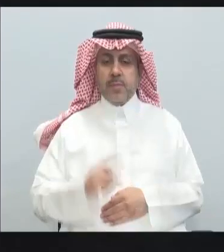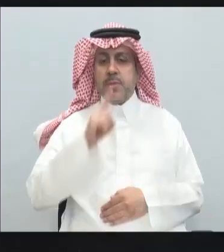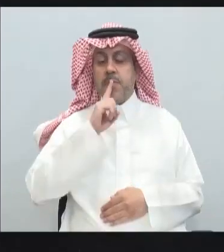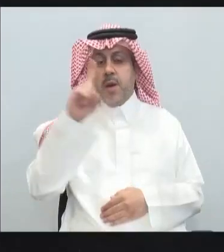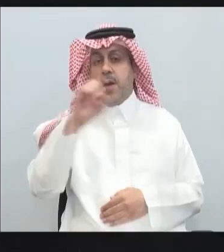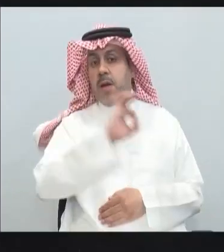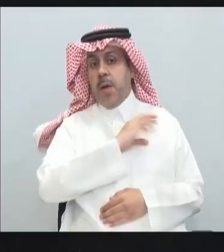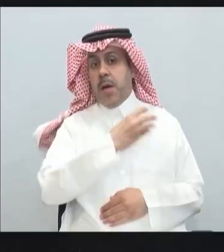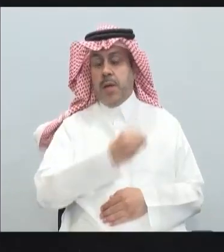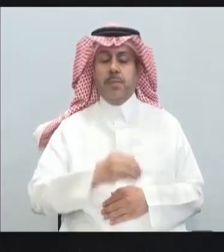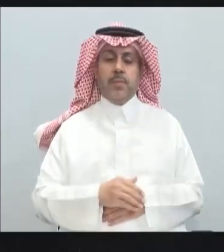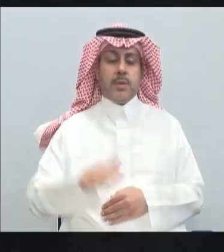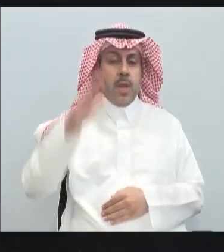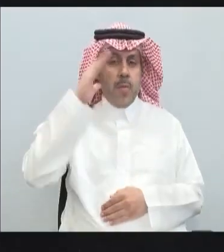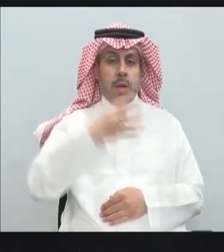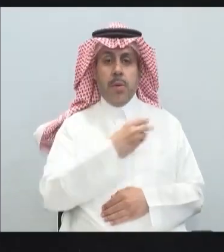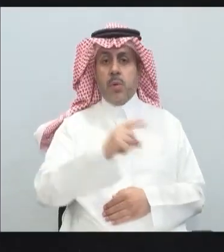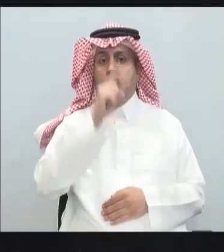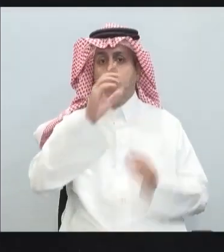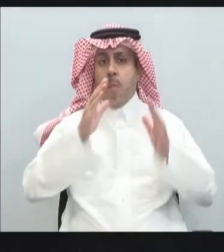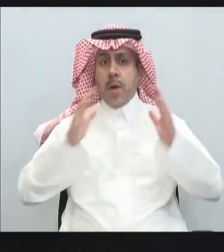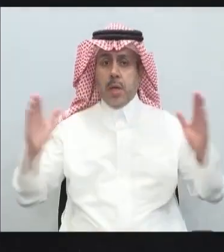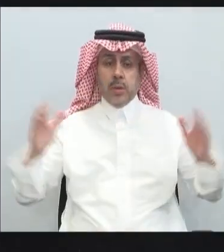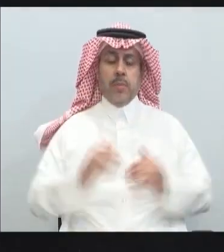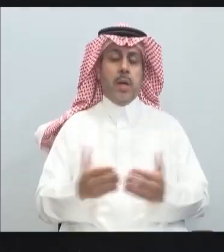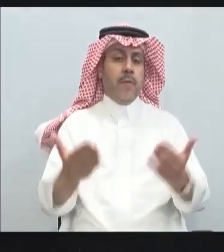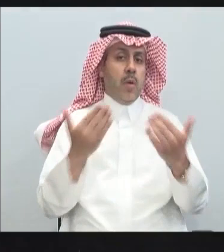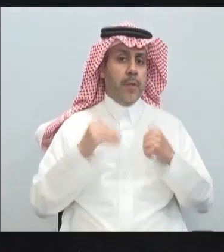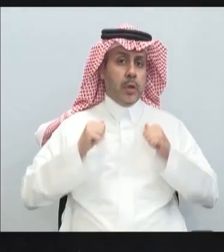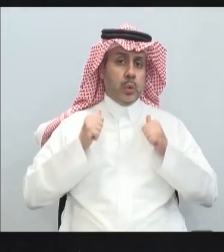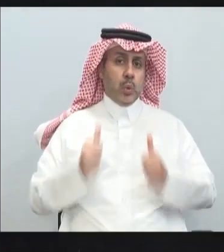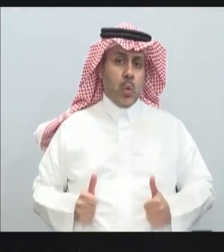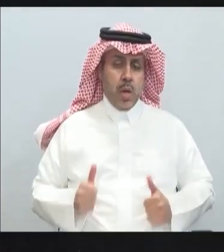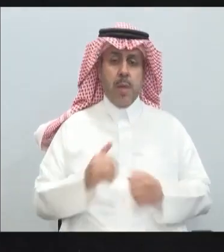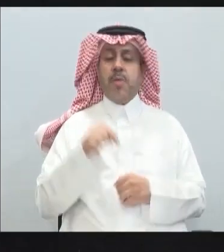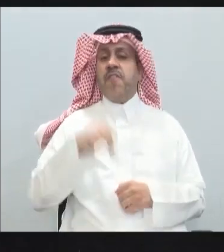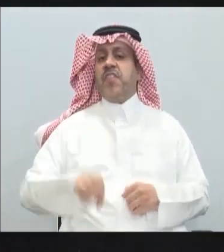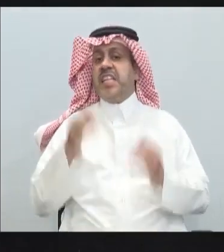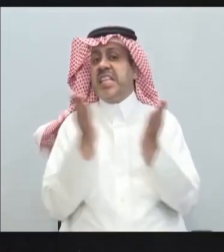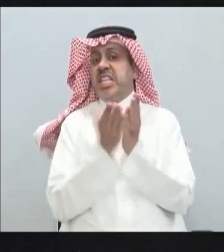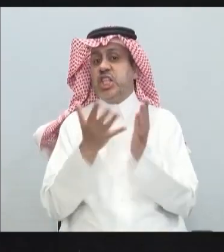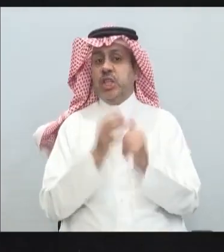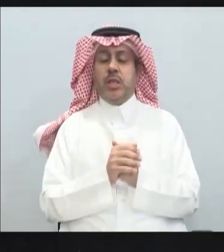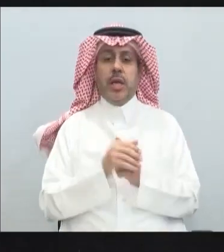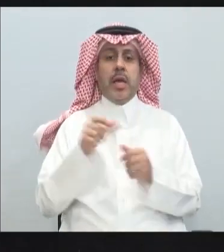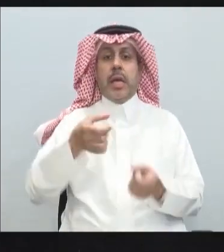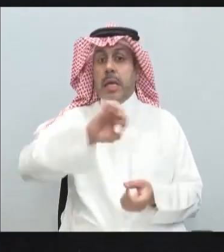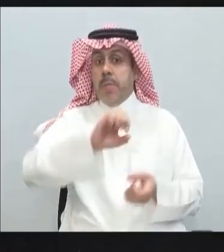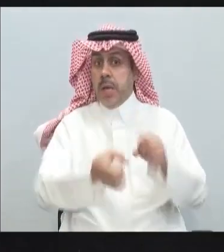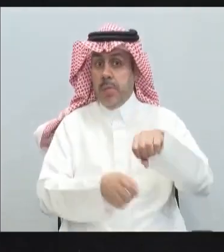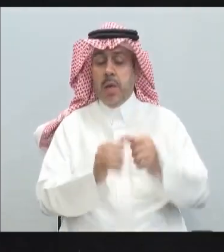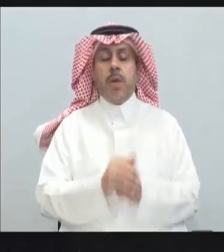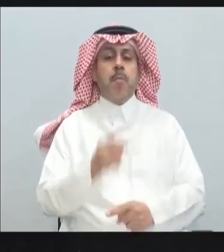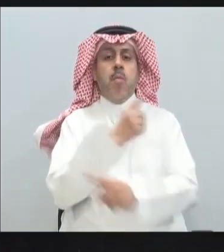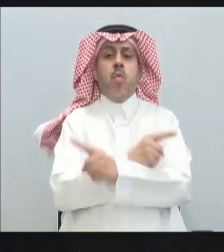بسم الله الرحمن الرحيم السلام عليكم ورحمه الله وبركاته اهلا وسهلا بكم في درس جديد من دروس كيمياء 2 ا معكم معلمتكم